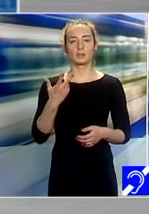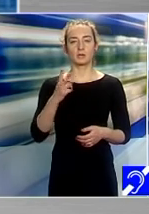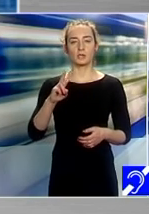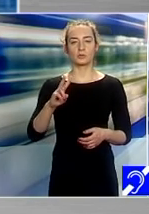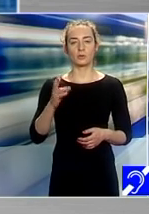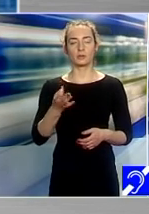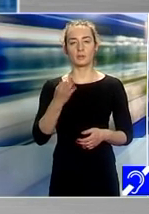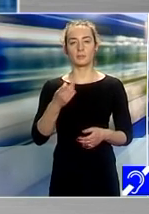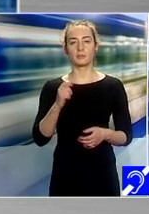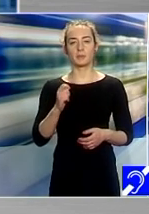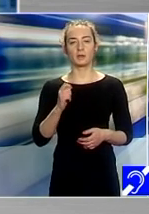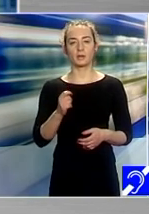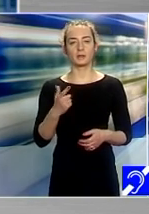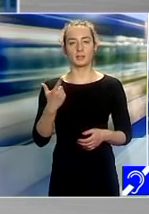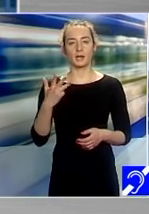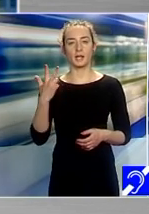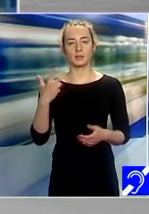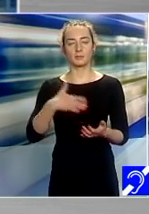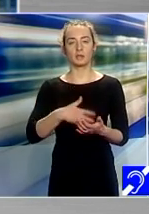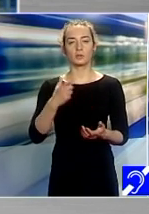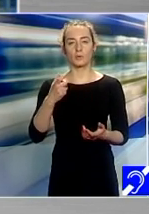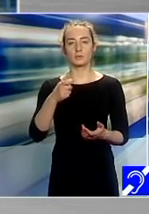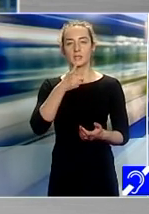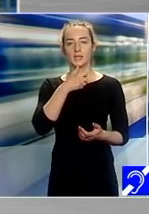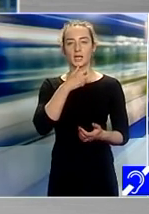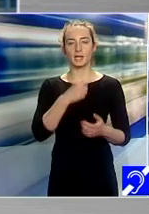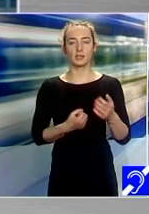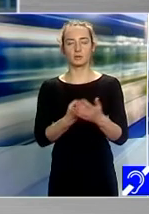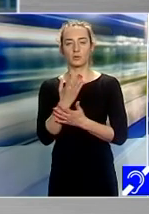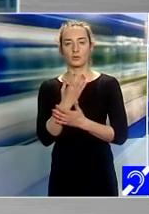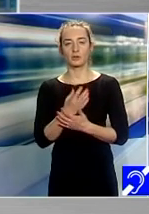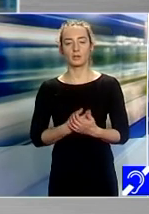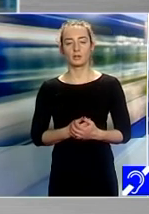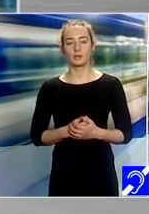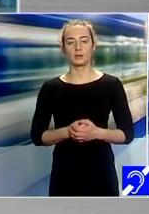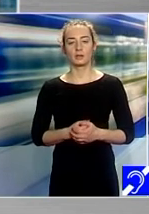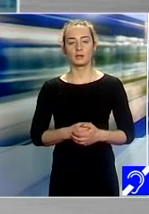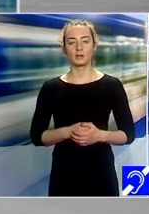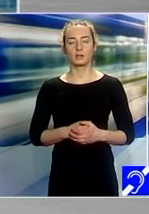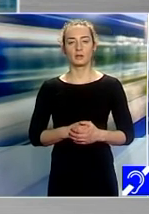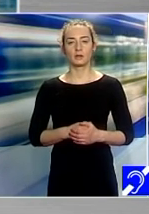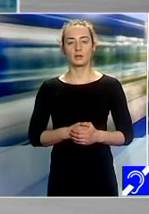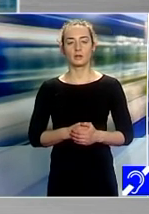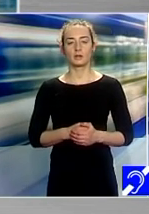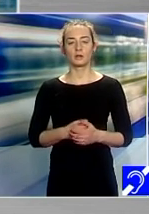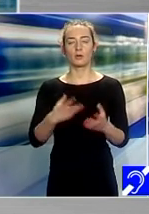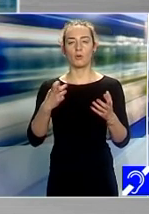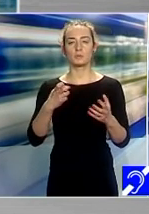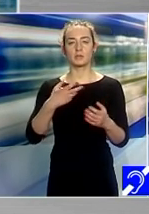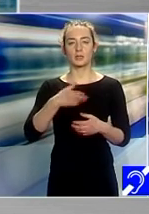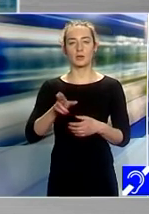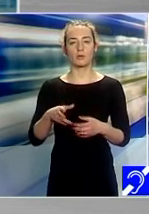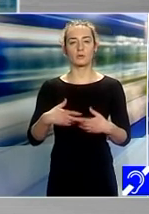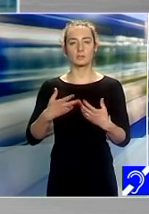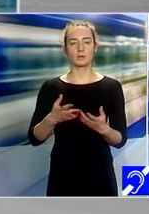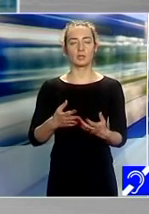milioane, 3200 de lei vechi, noi. Deci 32 de milioane vechi, cam 800 de euro sunt